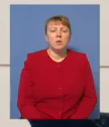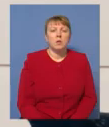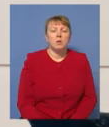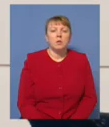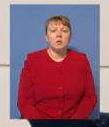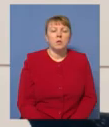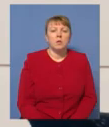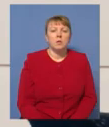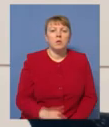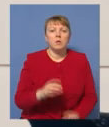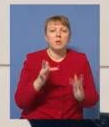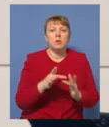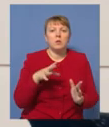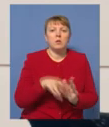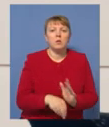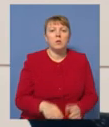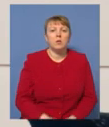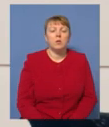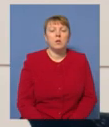совершается путем интернета.